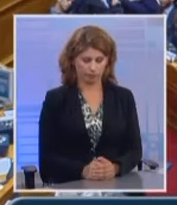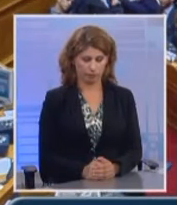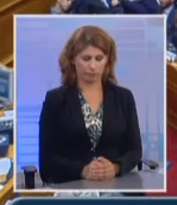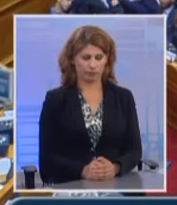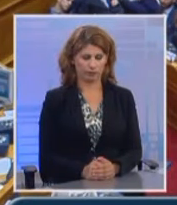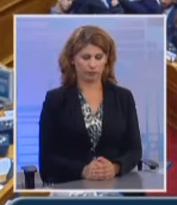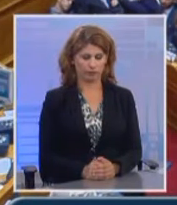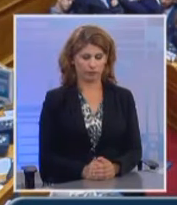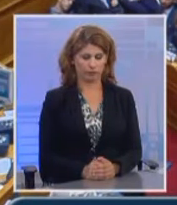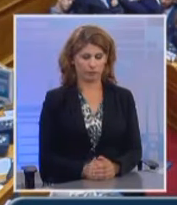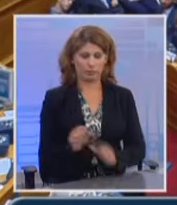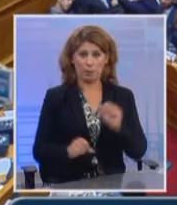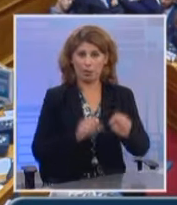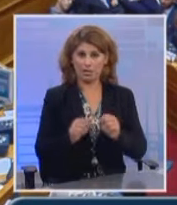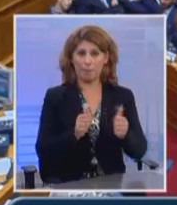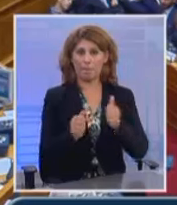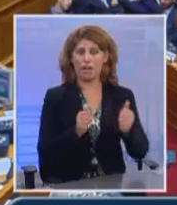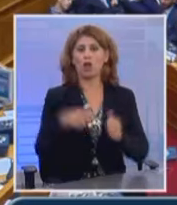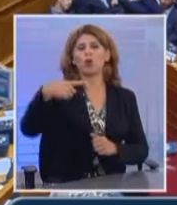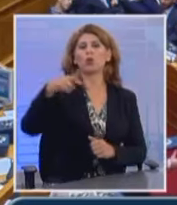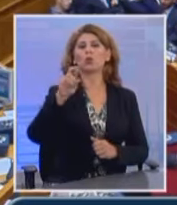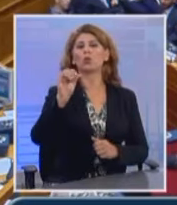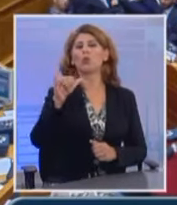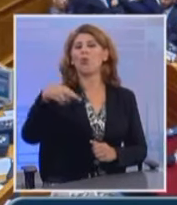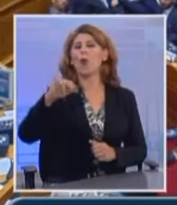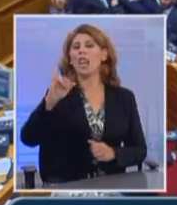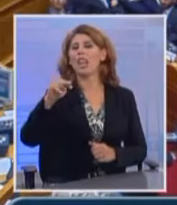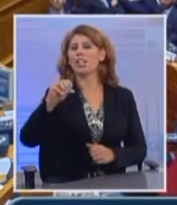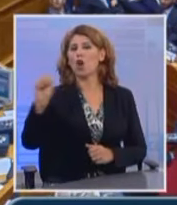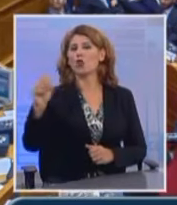Πιλότος Τρουλινός Κωνσταντίνος.